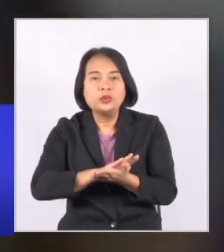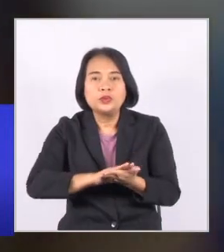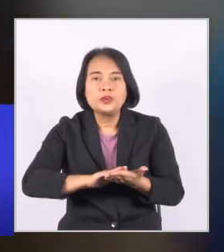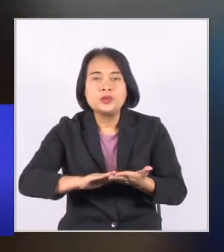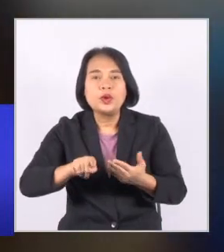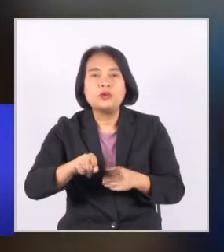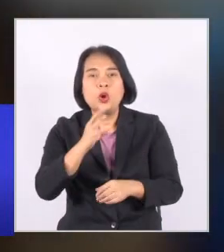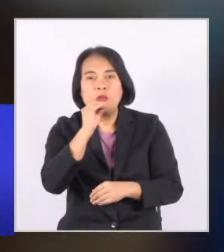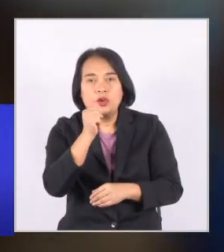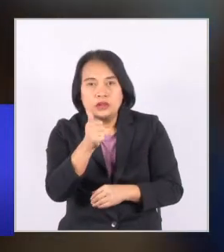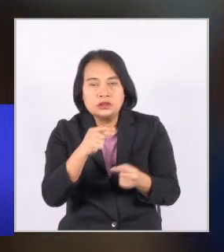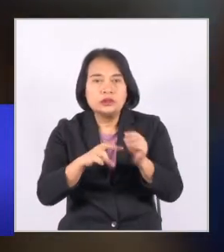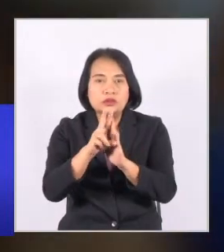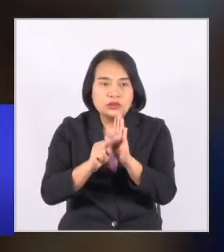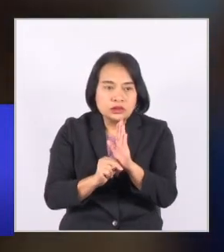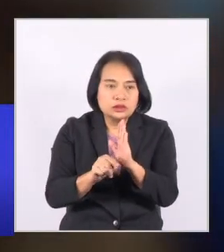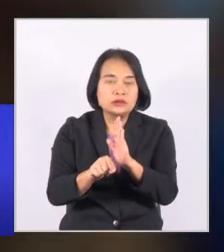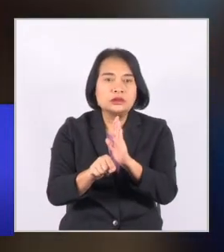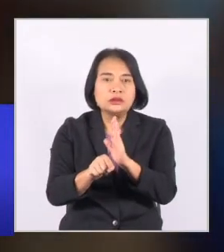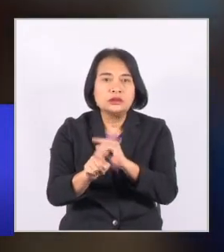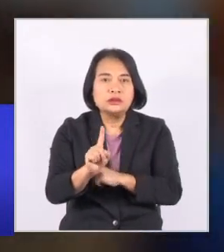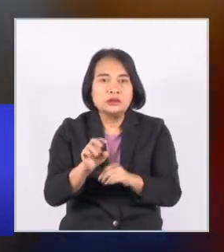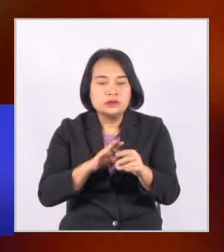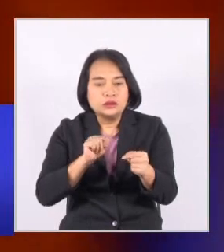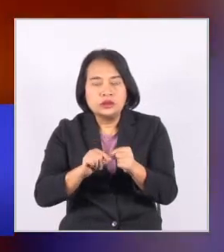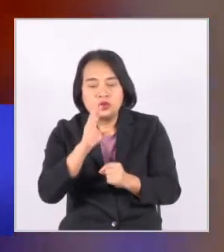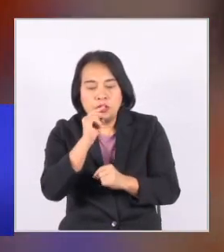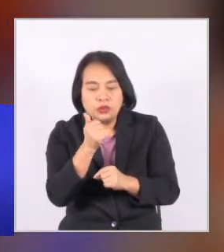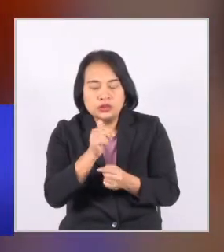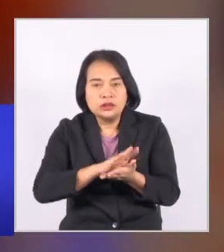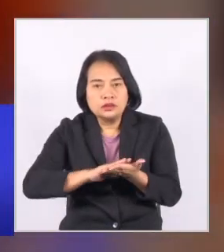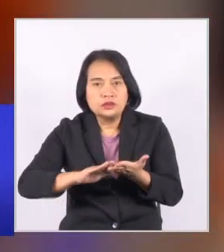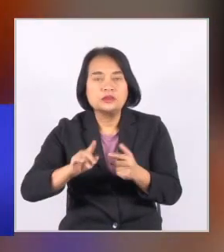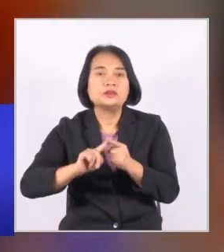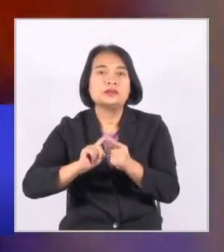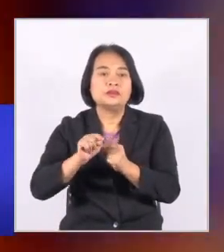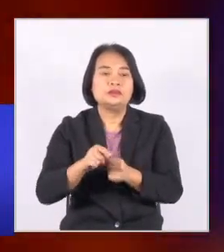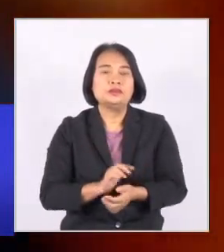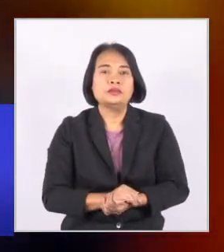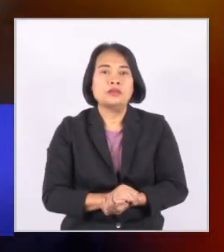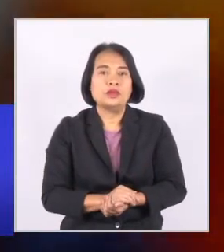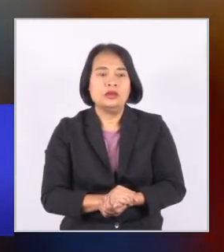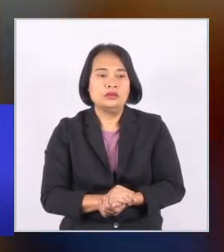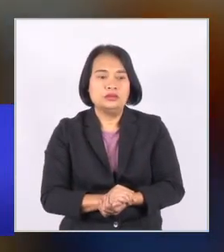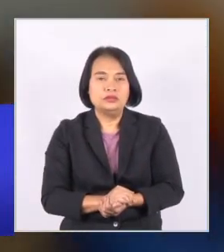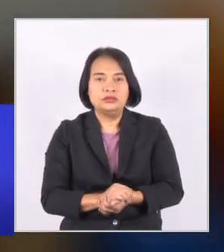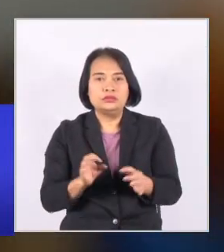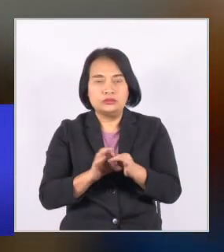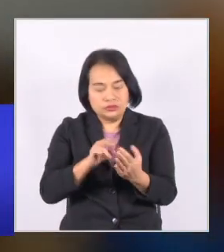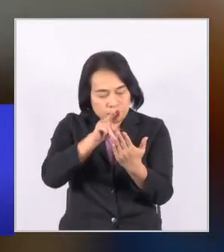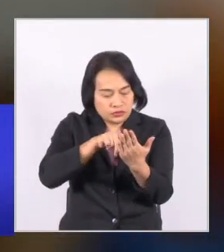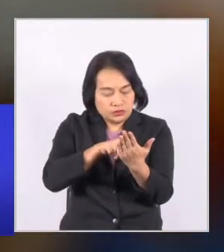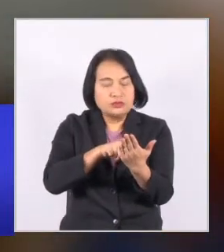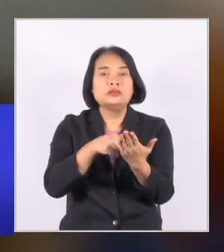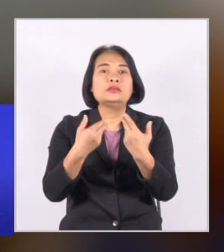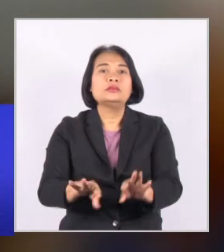พระต้องมีวินัยของพระเขาเขียนสมณะ สมถะ เออสมถะขออภัยนะคุณผู้ชมนะ ครับ แสดงว่าน้องเขียนสคริปต์นี่แกล้งดิฉันแล้วนะคะขออภั